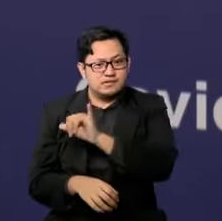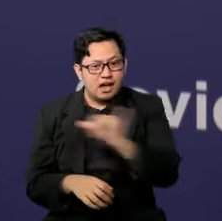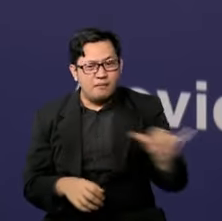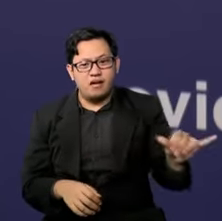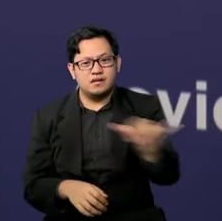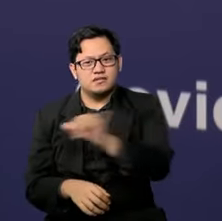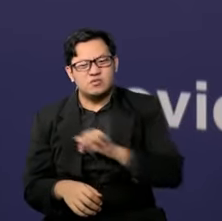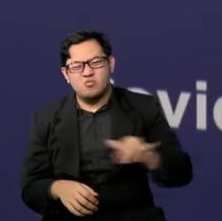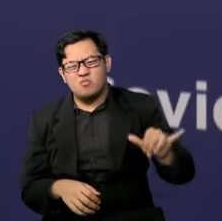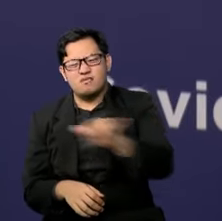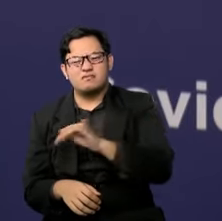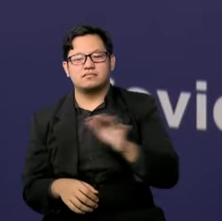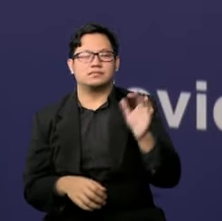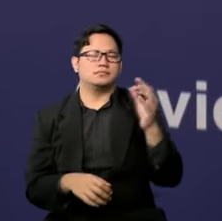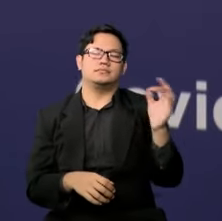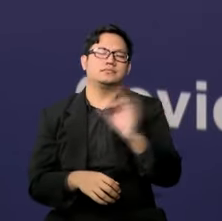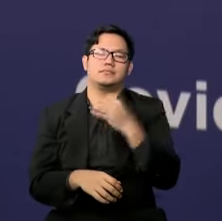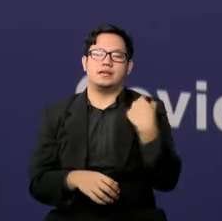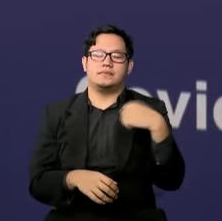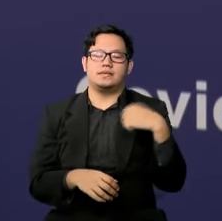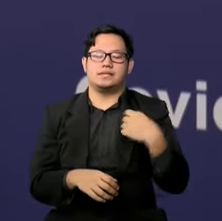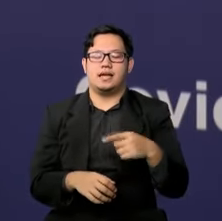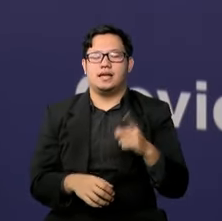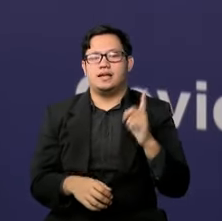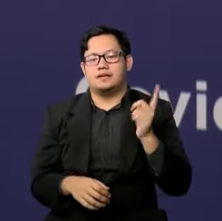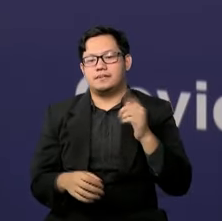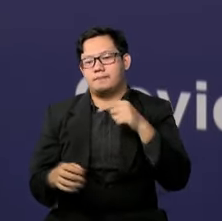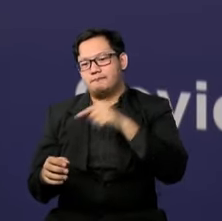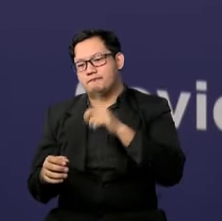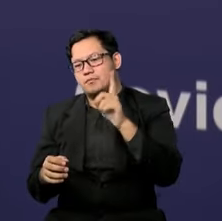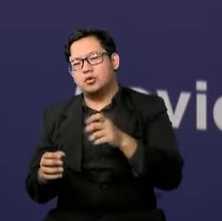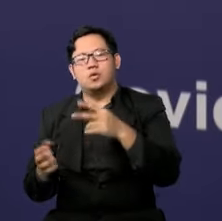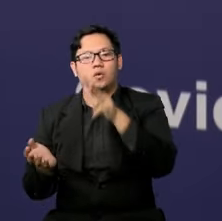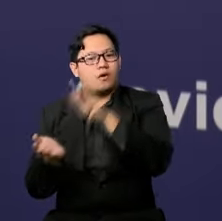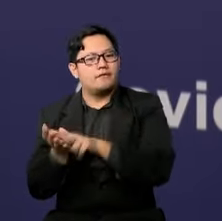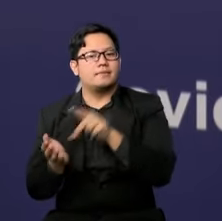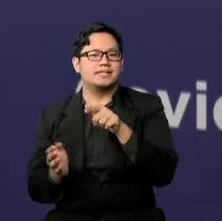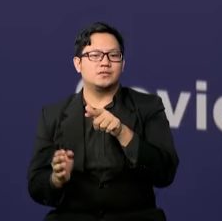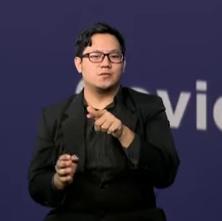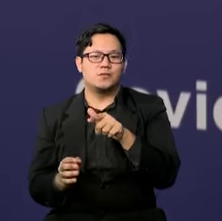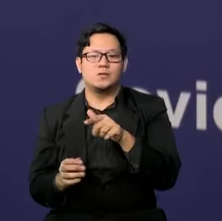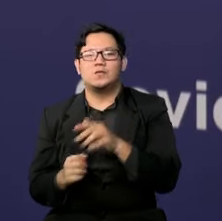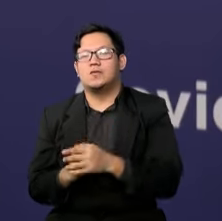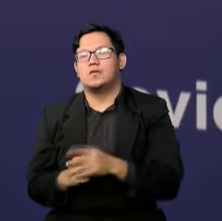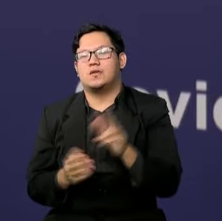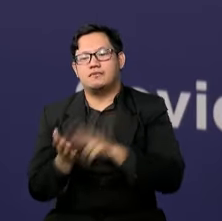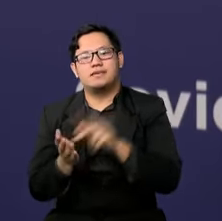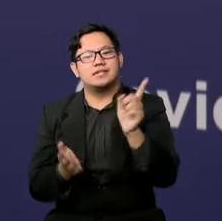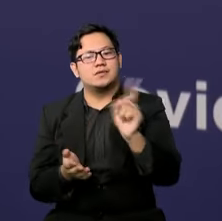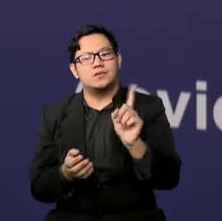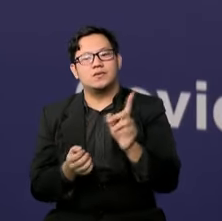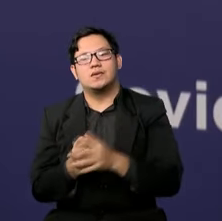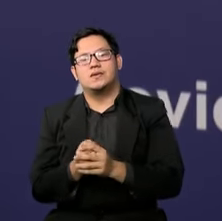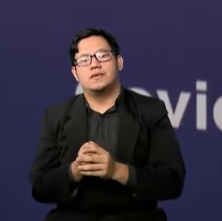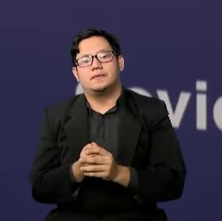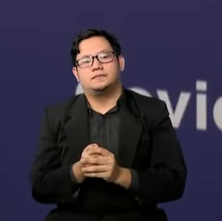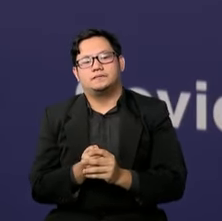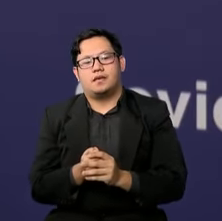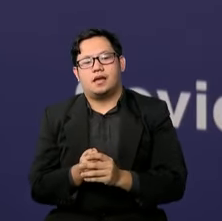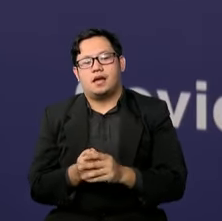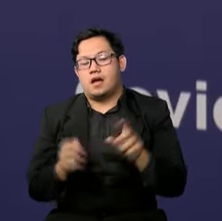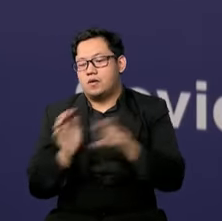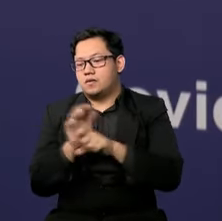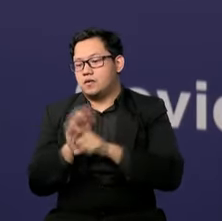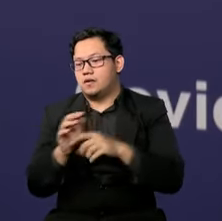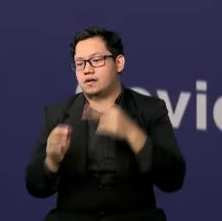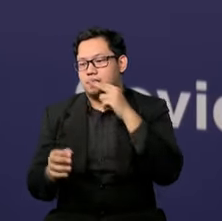mungkin Sebagian ada lagi-lagi karena tidak ada yang mengkonfirmasi Apakah mereka positif atau tidak kalau kita melihat angka pemeriksaan yang